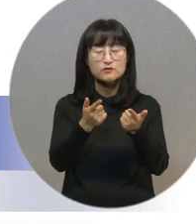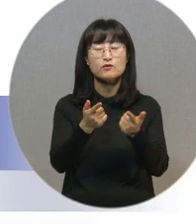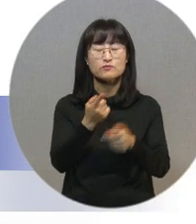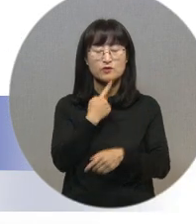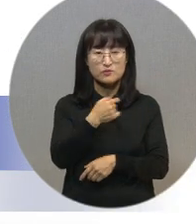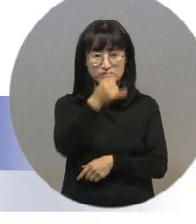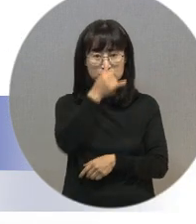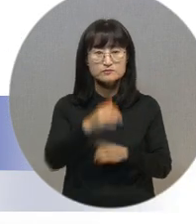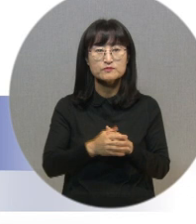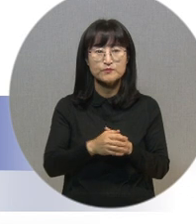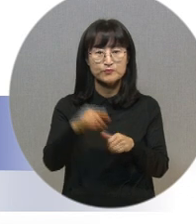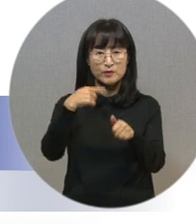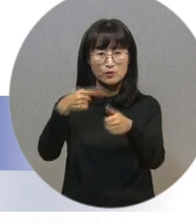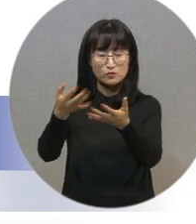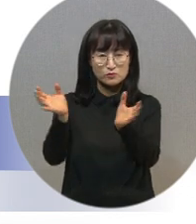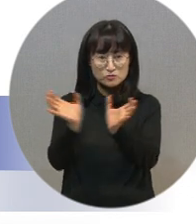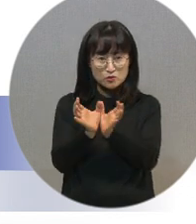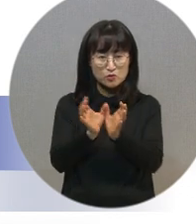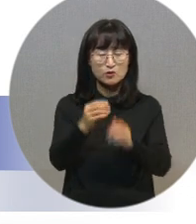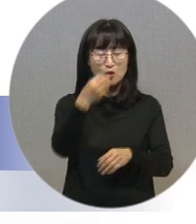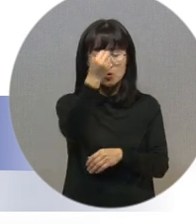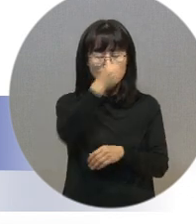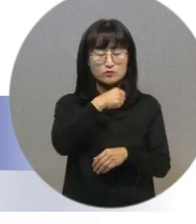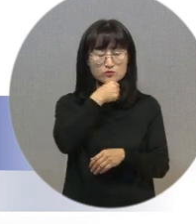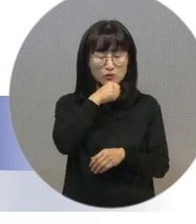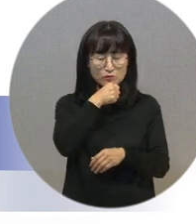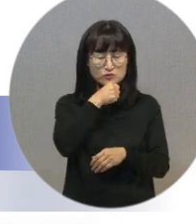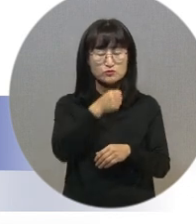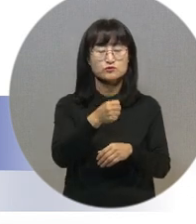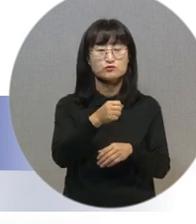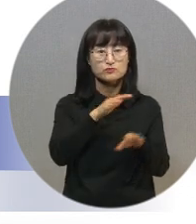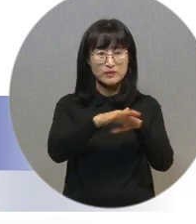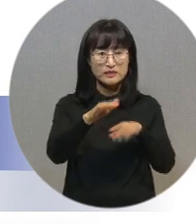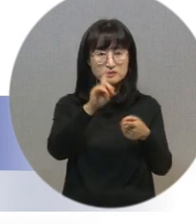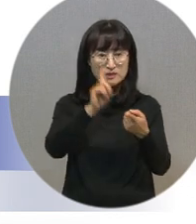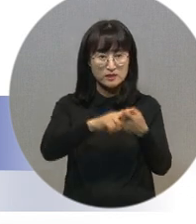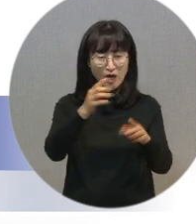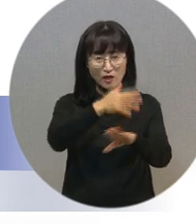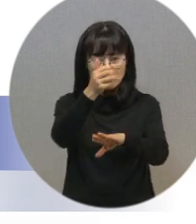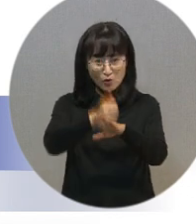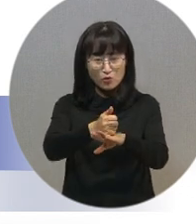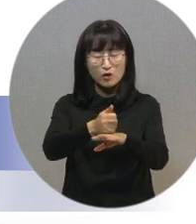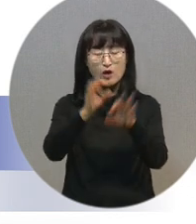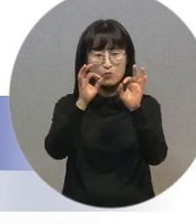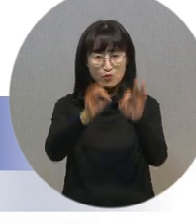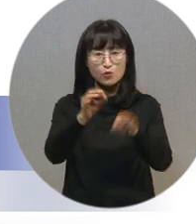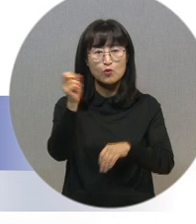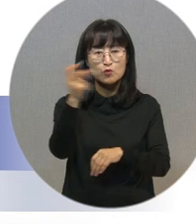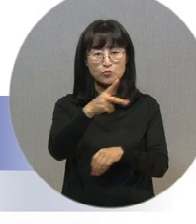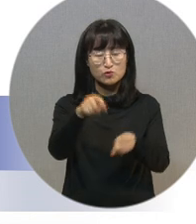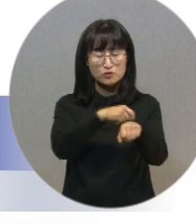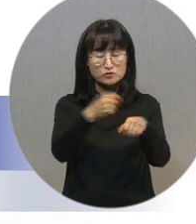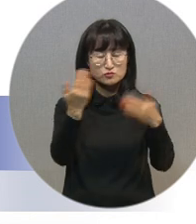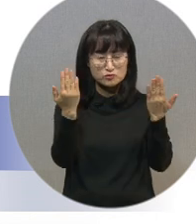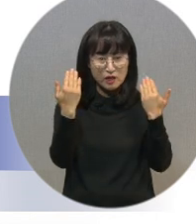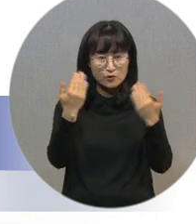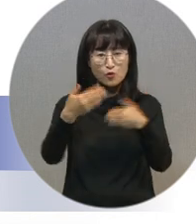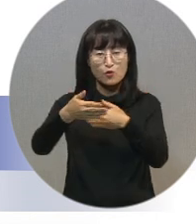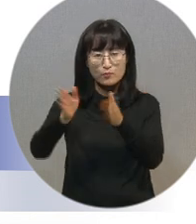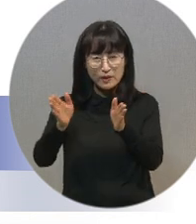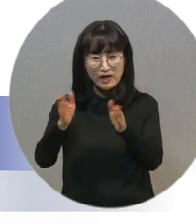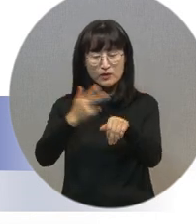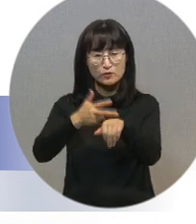있습니다이 교육당국은 고교학점제 10범 학교에서 제출한 결과뿐만 아니라이 특수학교와 특수학급의